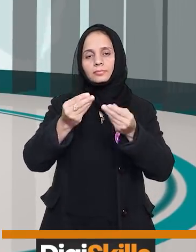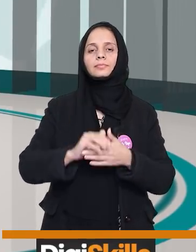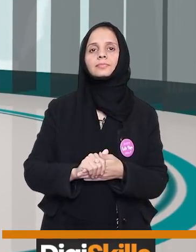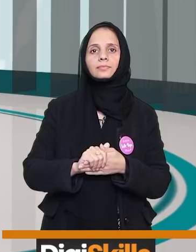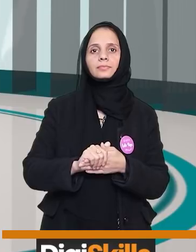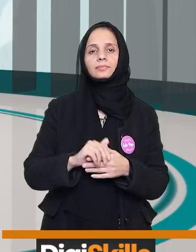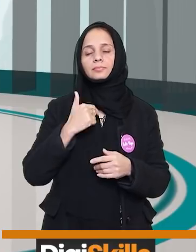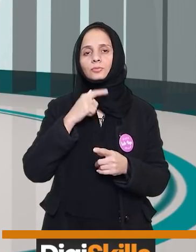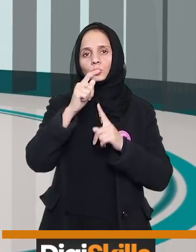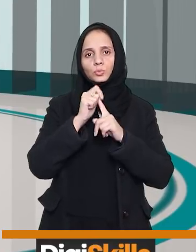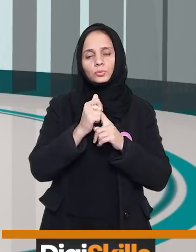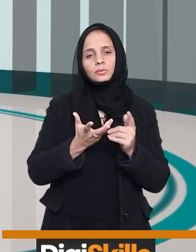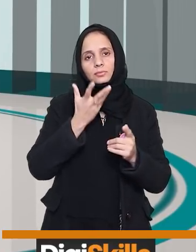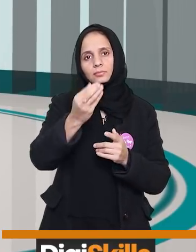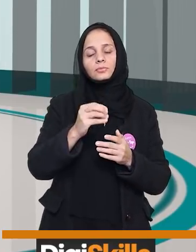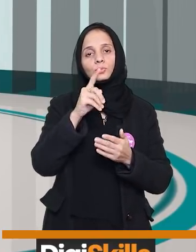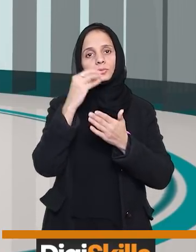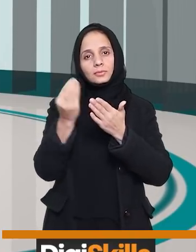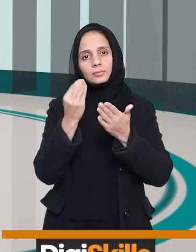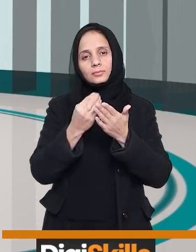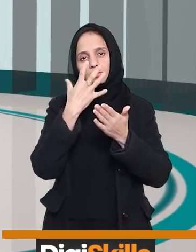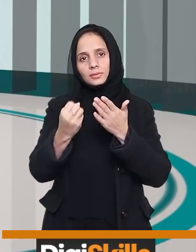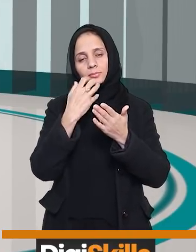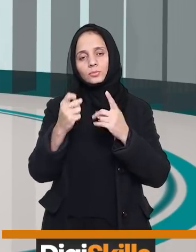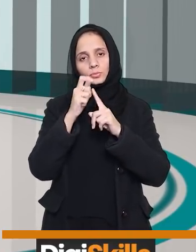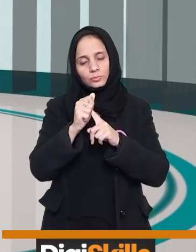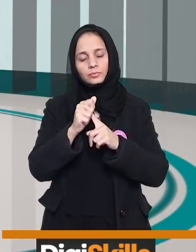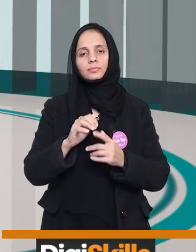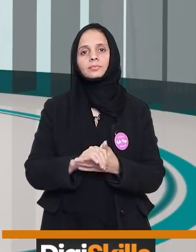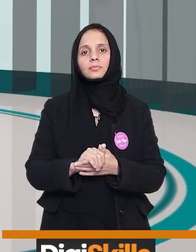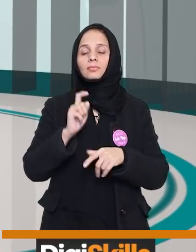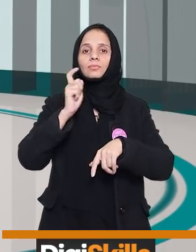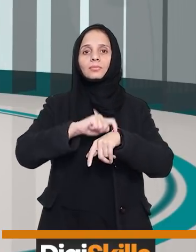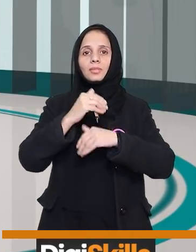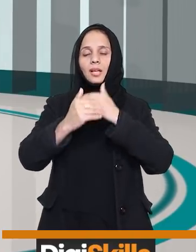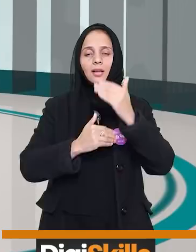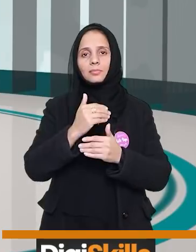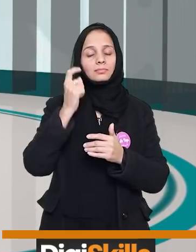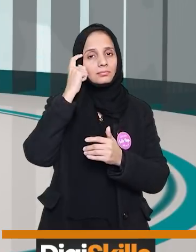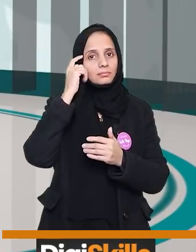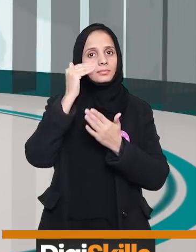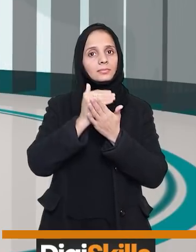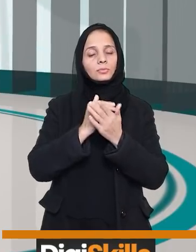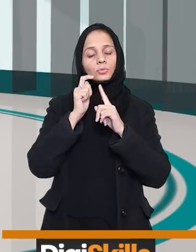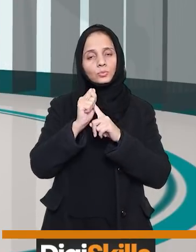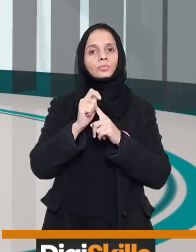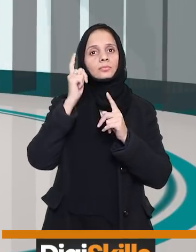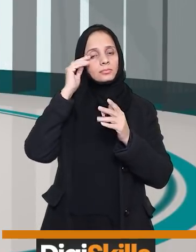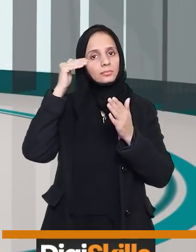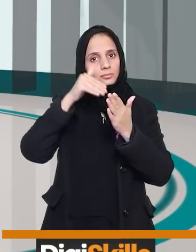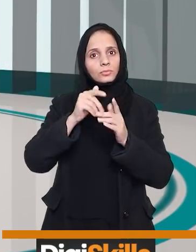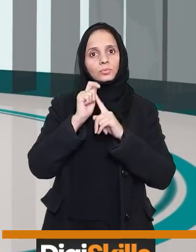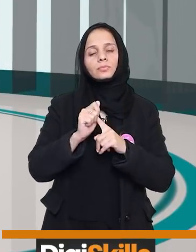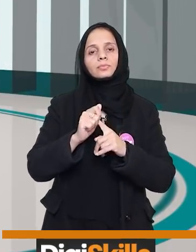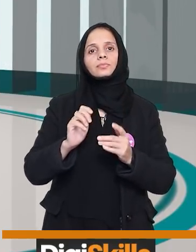خدمت کرتا ہوں. میری درخواست ہے کہ ان کو لکھ لیجئے اور ان کو ایز اے ہابی بنائیے، سمجھیے، ایمفسائز